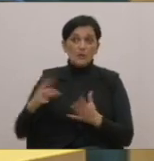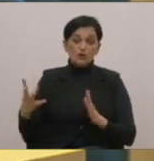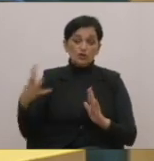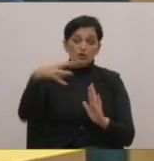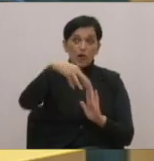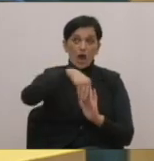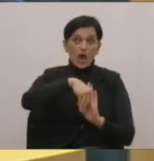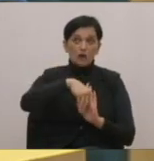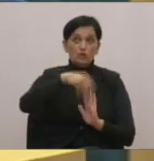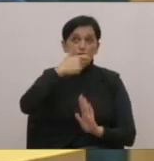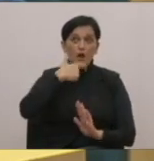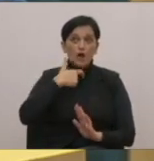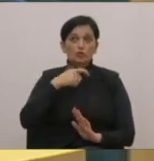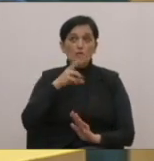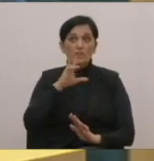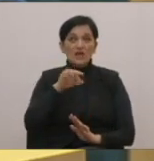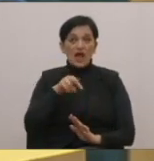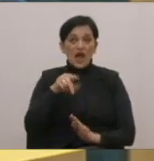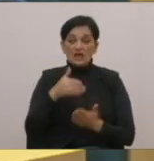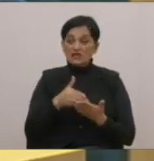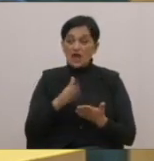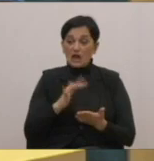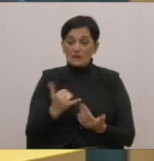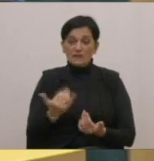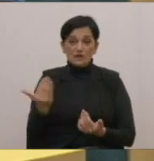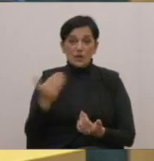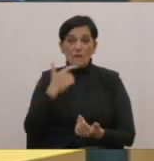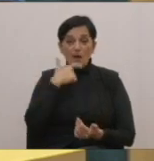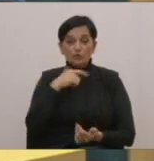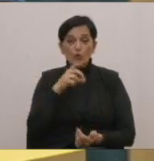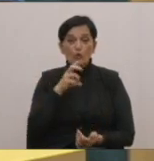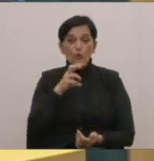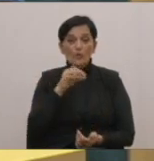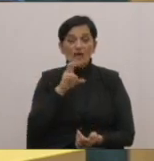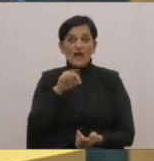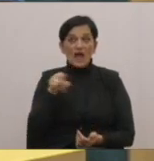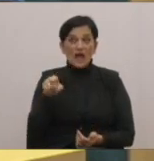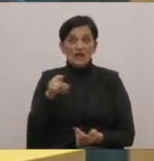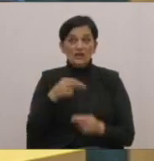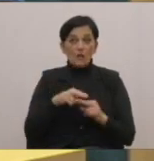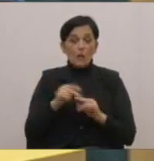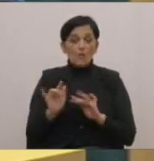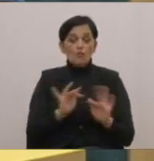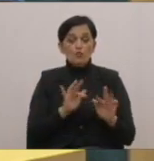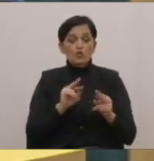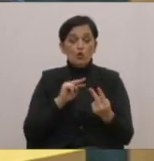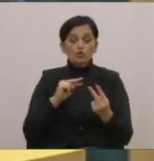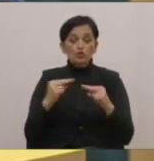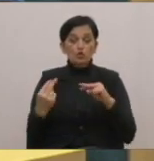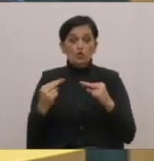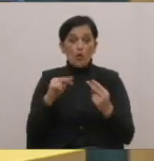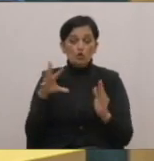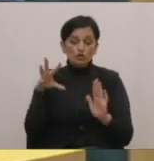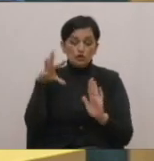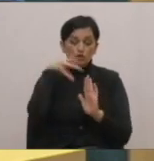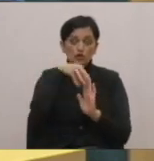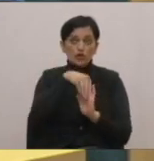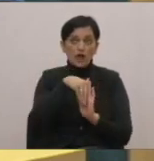ბატონი მიხეილი უბრალოდ აქ არბზანდება ამ წუთას, ბატონი მიხეილი ახდენს ამ პროცესის კოორდინაციას, ჩართულია